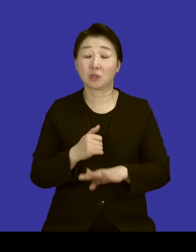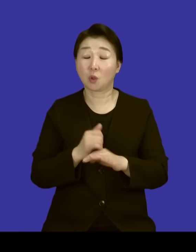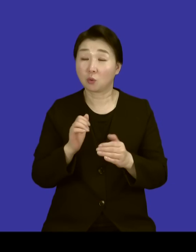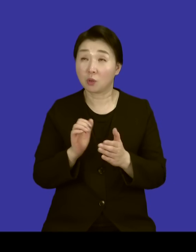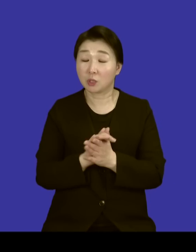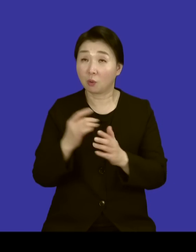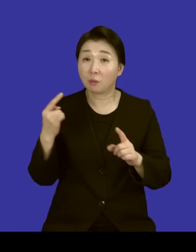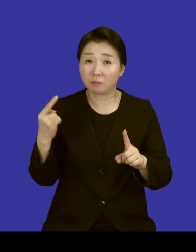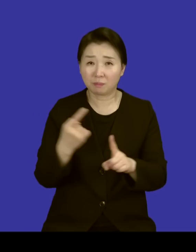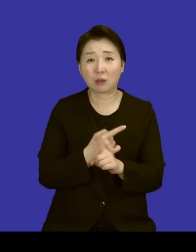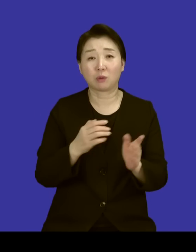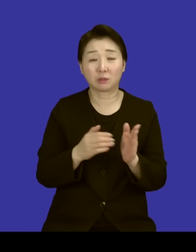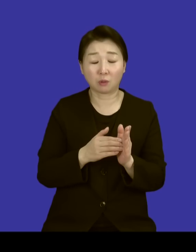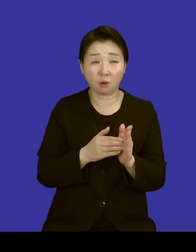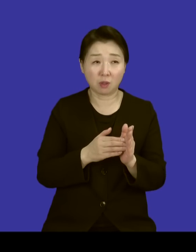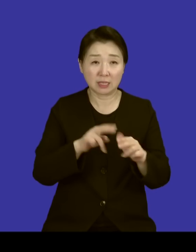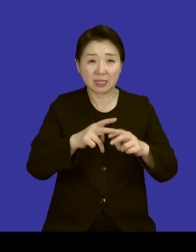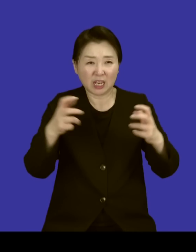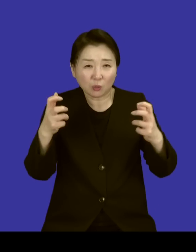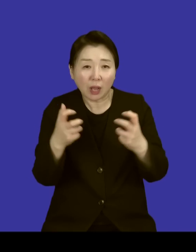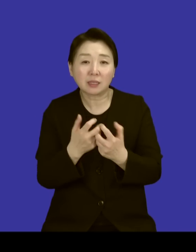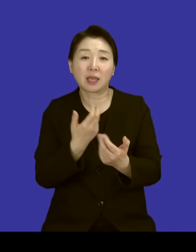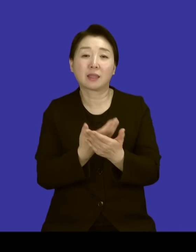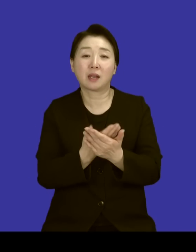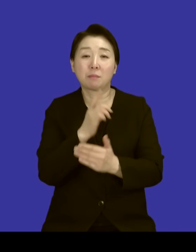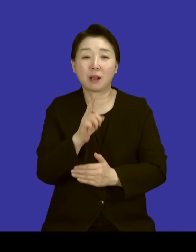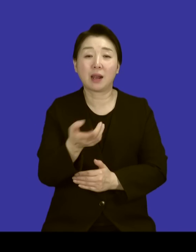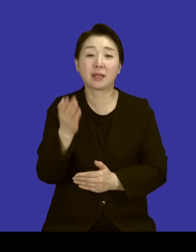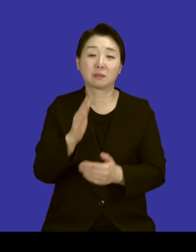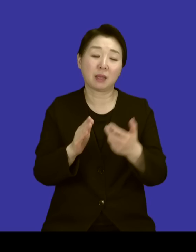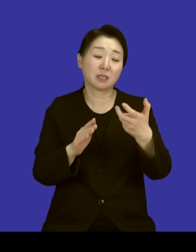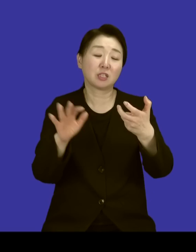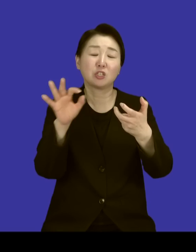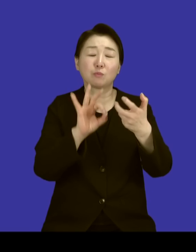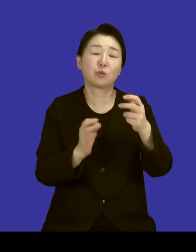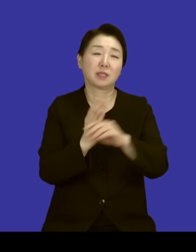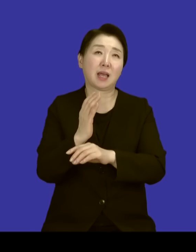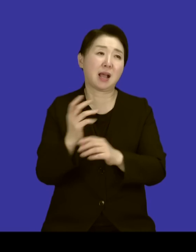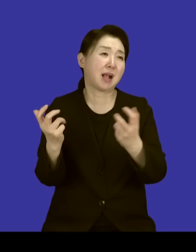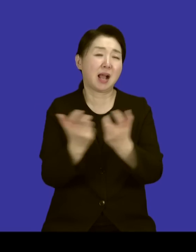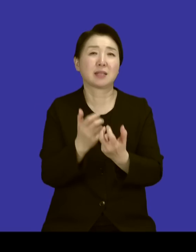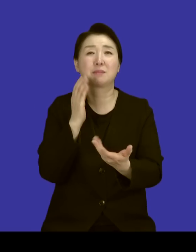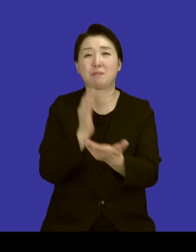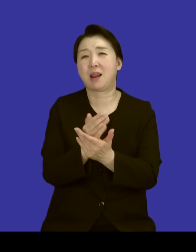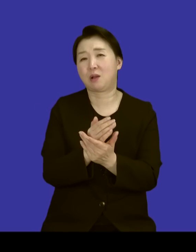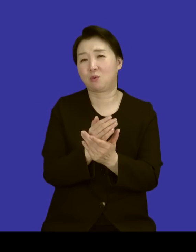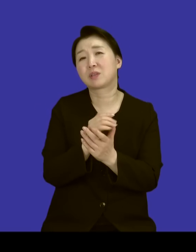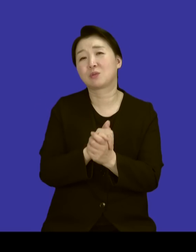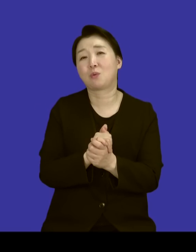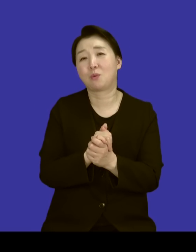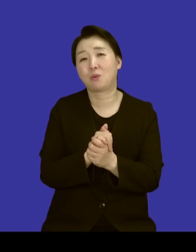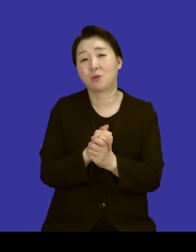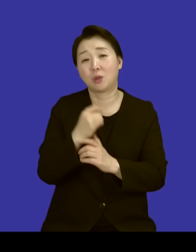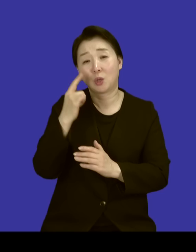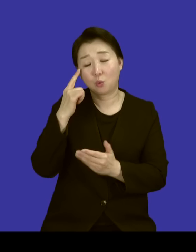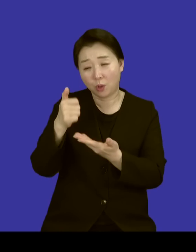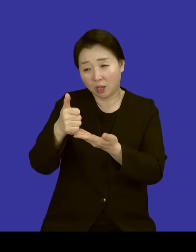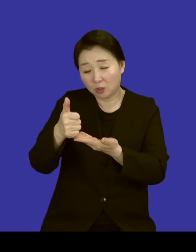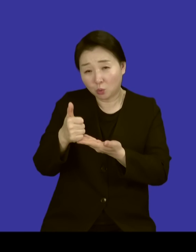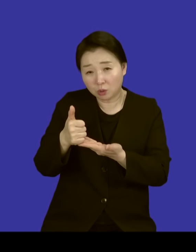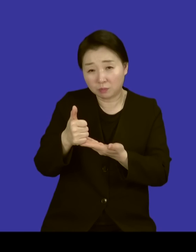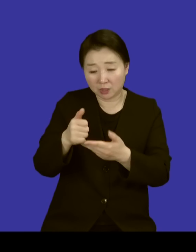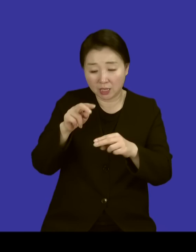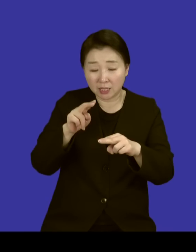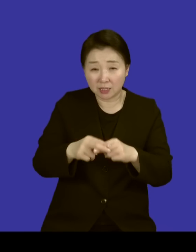차게 해달라는 기도를 그때까지 드렸는데 예. 70% 이상 차지 않게 해달라고 기도를 하기 시작해요. 왜냐하면 우리 손님들이